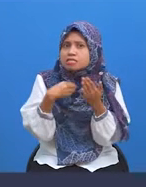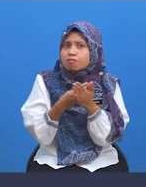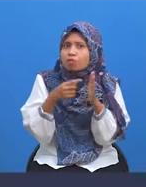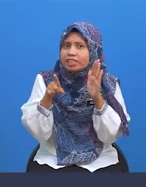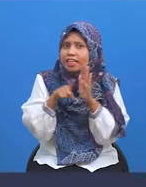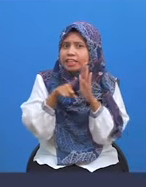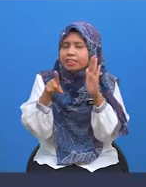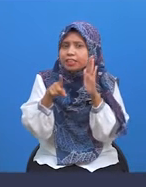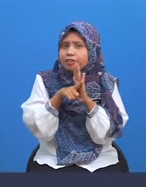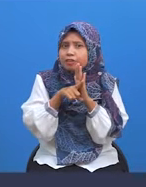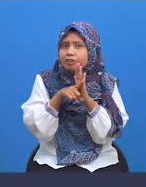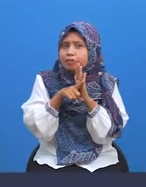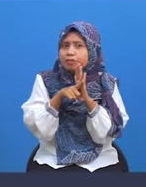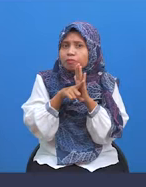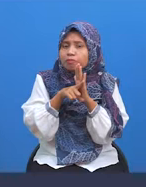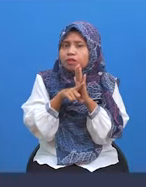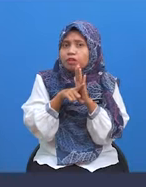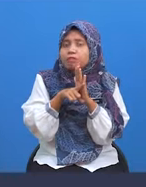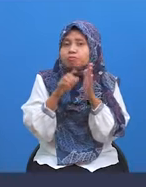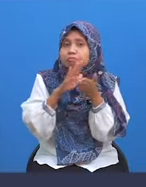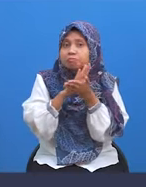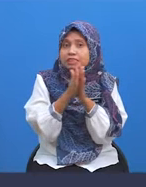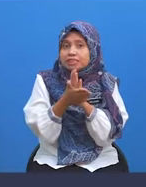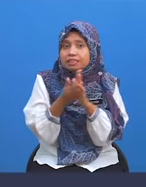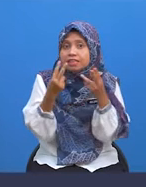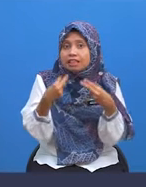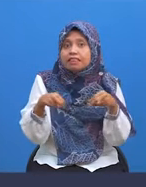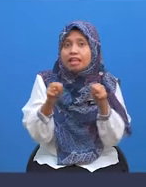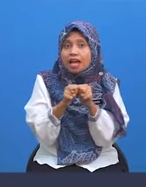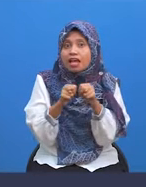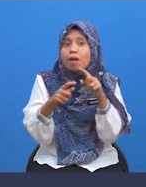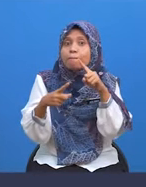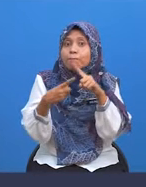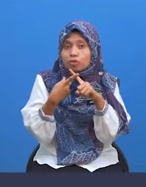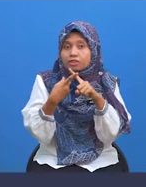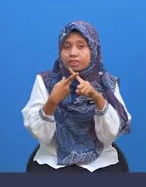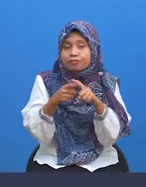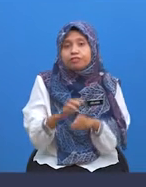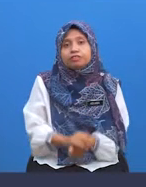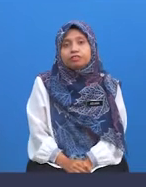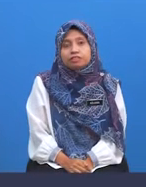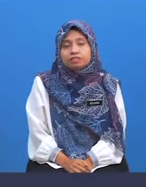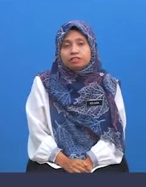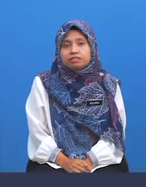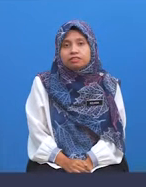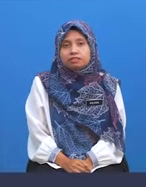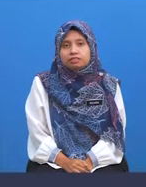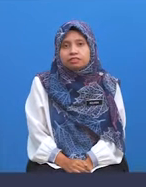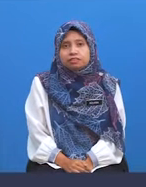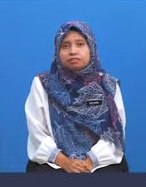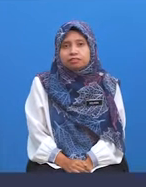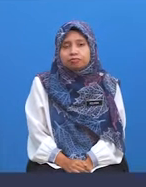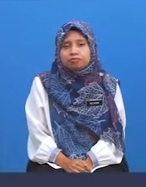Maka inilah bentuk graf kita yang tepat bagi fungsi ini. Adakah contoh ke-9